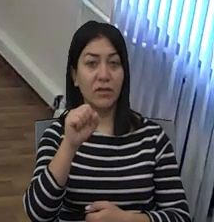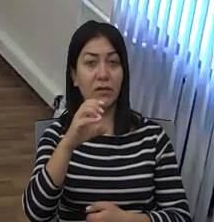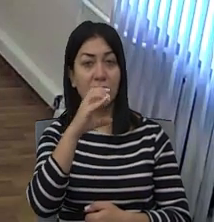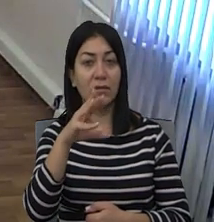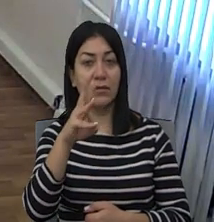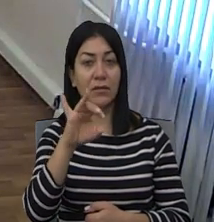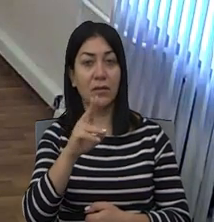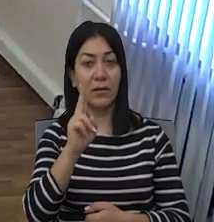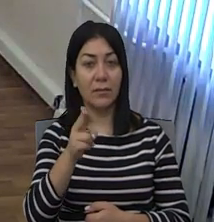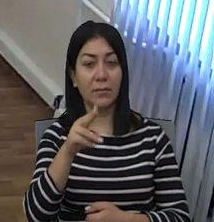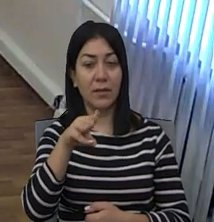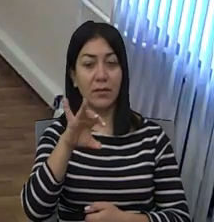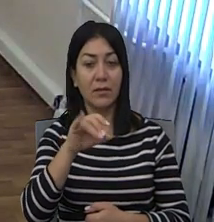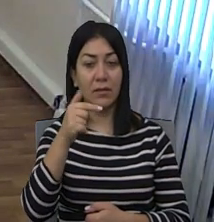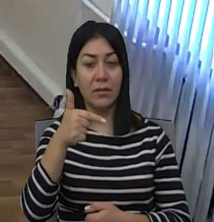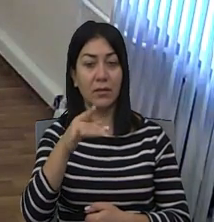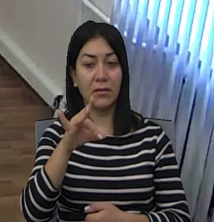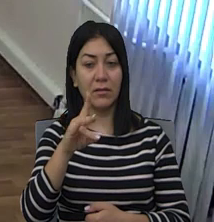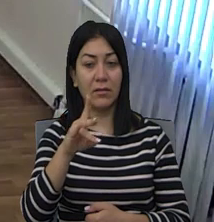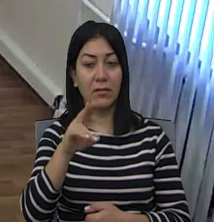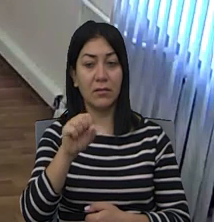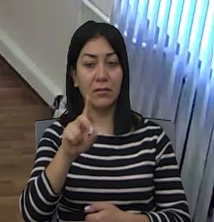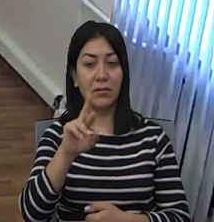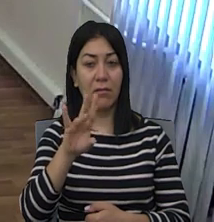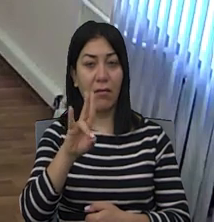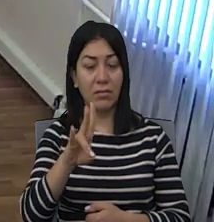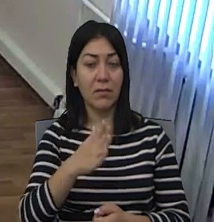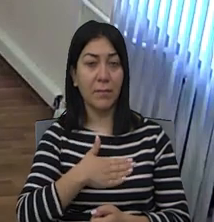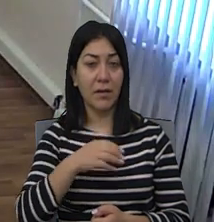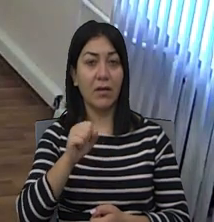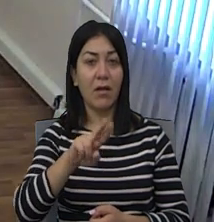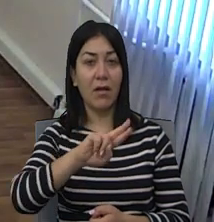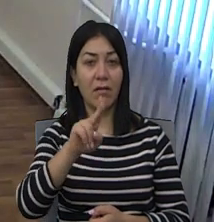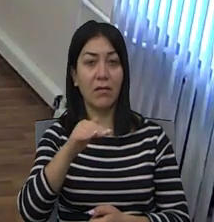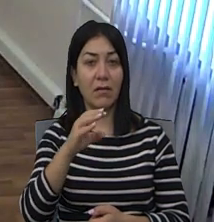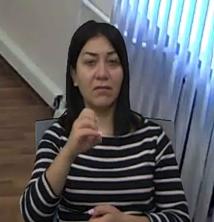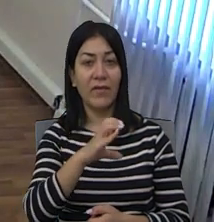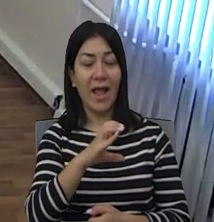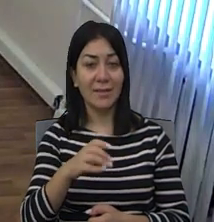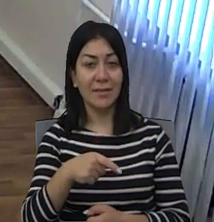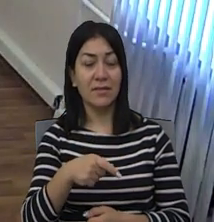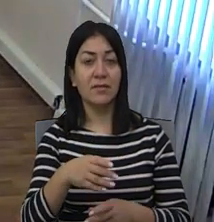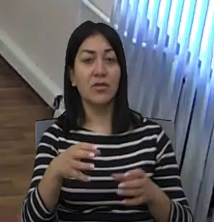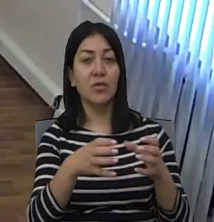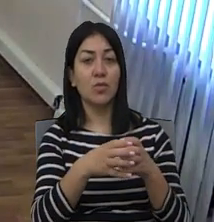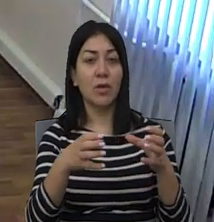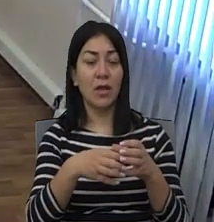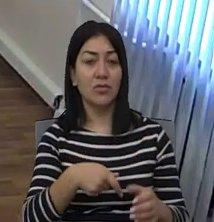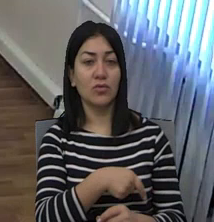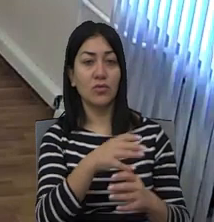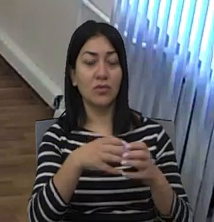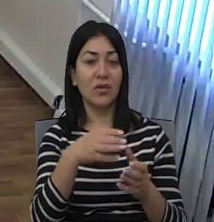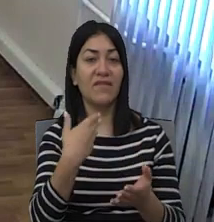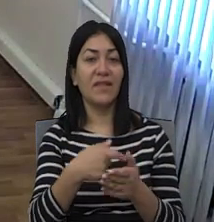Տիգրանյանը, մեր IFES-ի կուսակցությունների ֆինանսավորման գծով